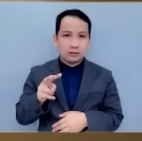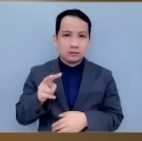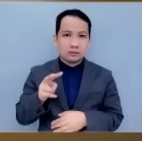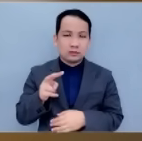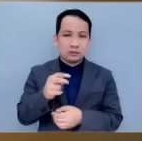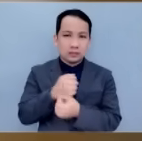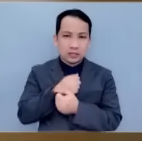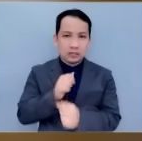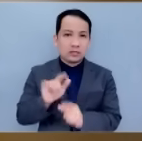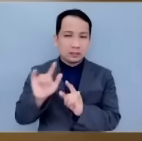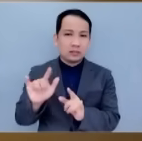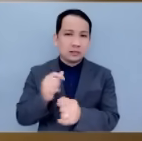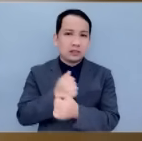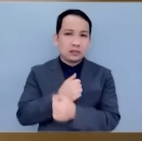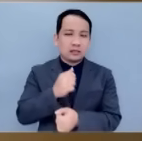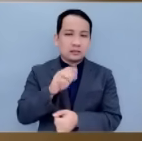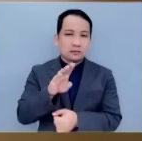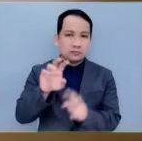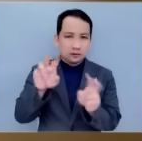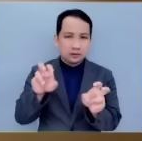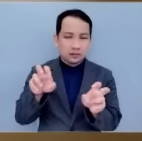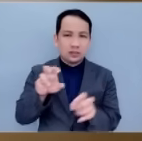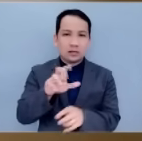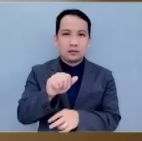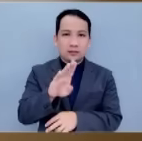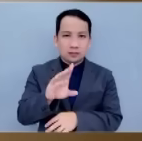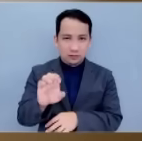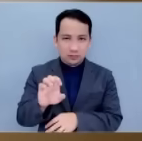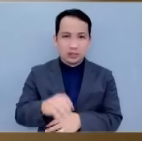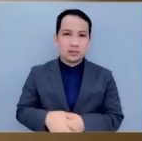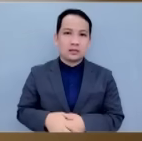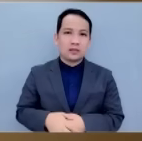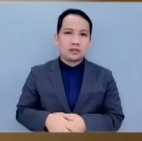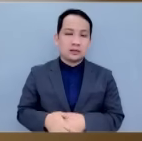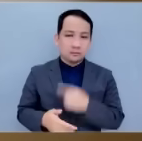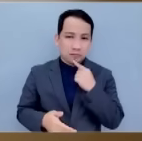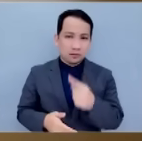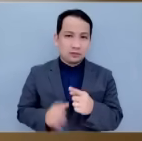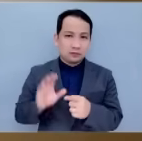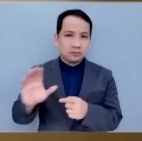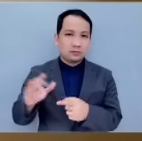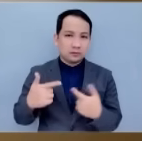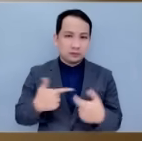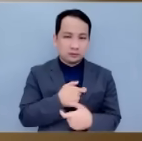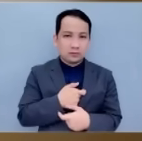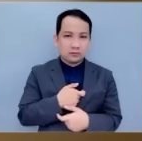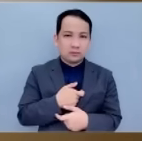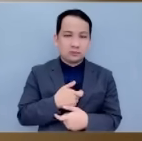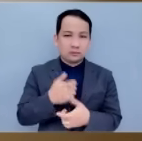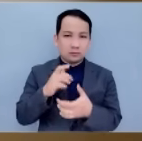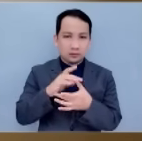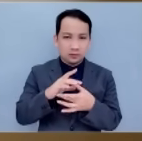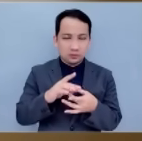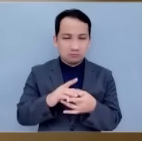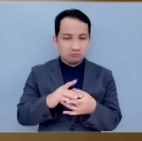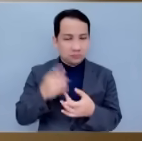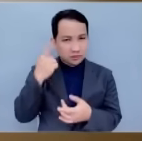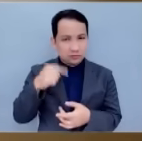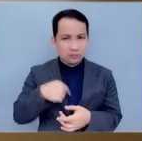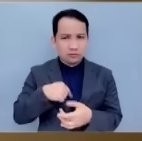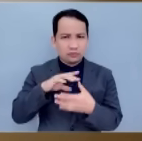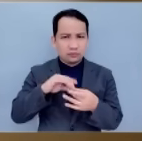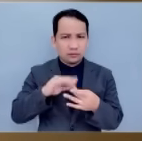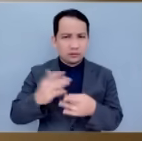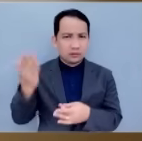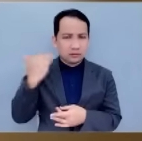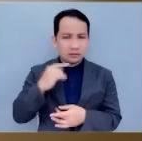para kay Jacqueline na tinatawag niyang Abe. Aniya, masakit na paalam daw ito sa kanya. Magkwekwentuhan pa nga